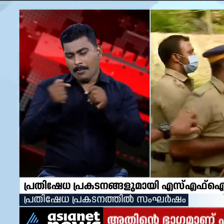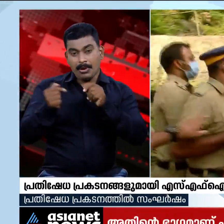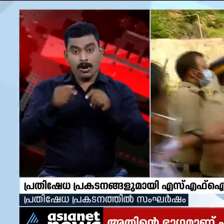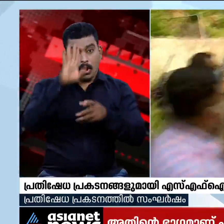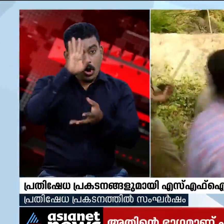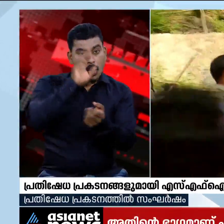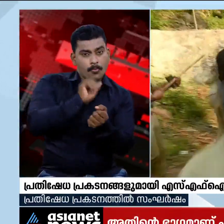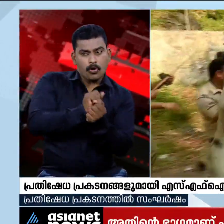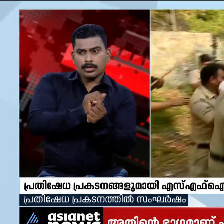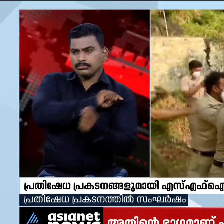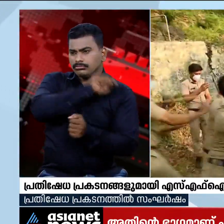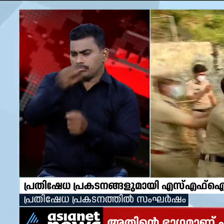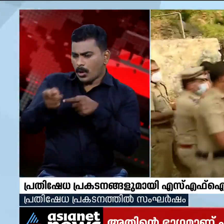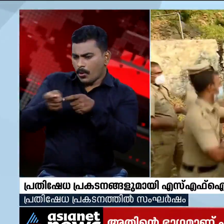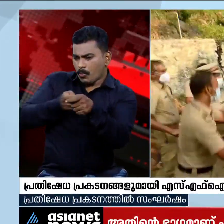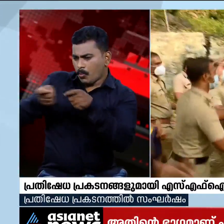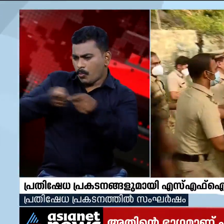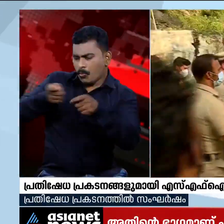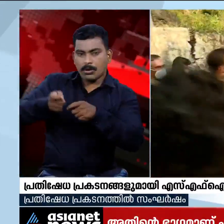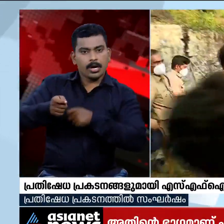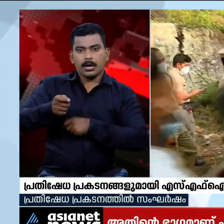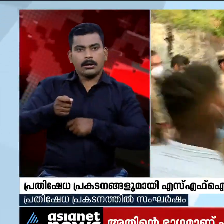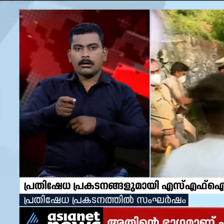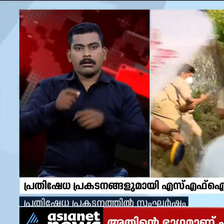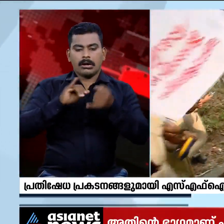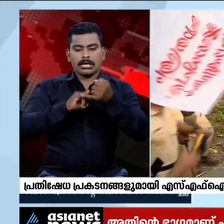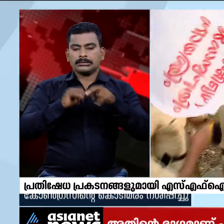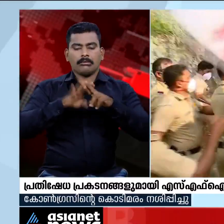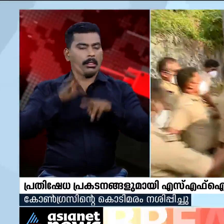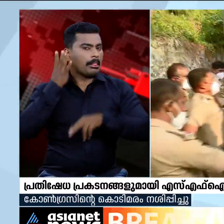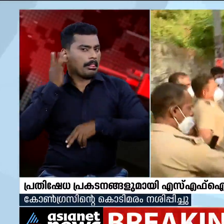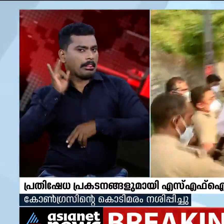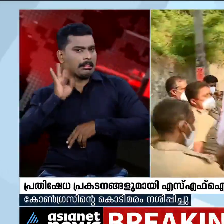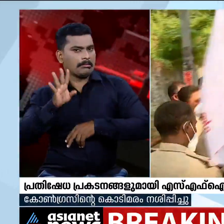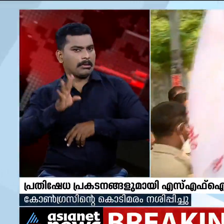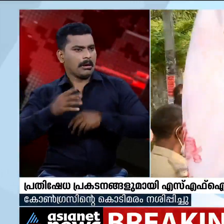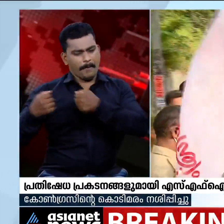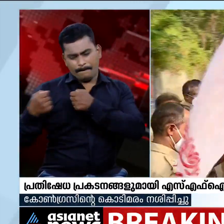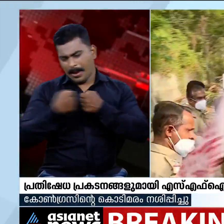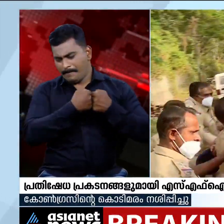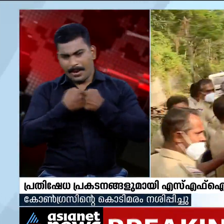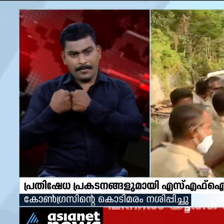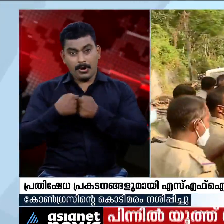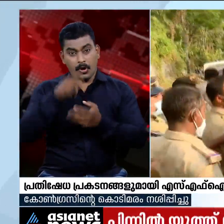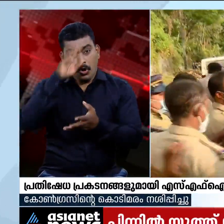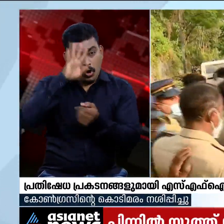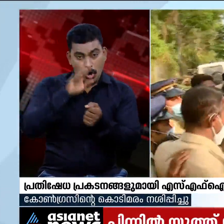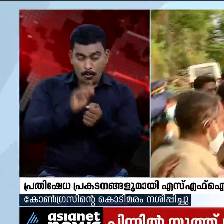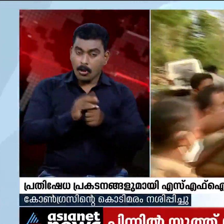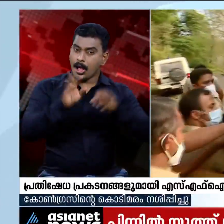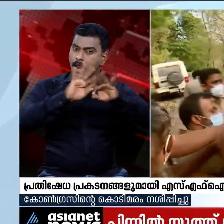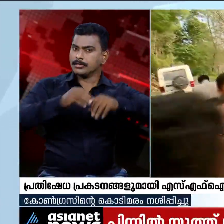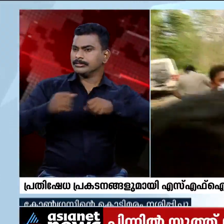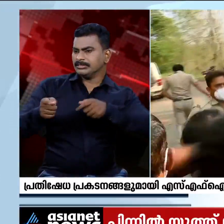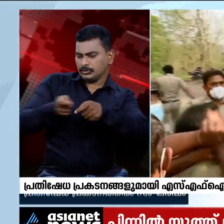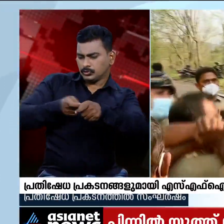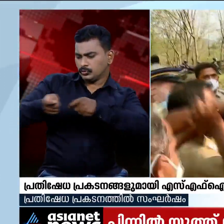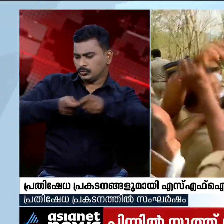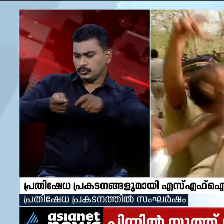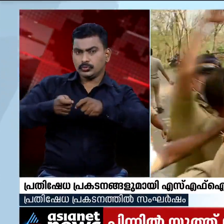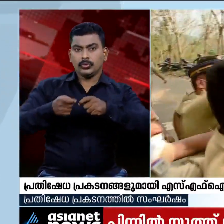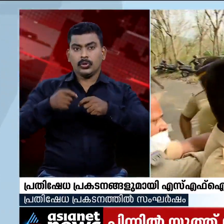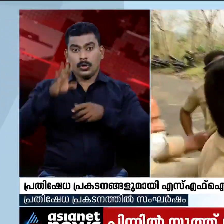ഉണ്ടായിരിക്കുന്നത്. ആദ്യഘട്ടത്തിലൊരു സംഘർഷാവസ്ഥയിലേക്ക് തന്നെ പോയിരുന്നെങ്കിലും പ്രവർത്തകർ എണ്ണം കുറവാണ്, പോലീസുകാരും ഉണ്ട്. അതുകൊണ്ട് തന്നെ ഒരു